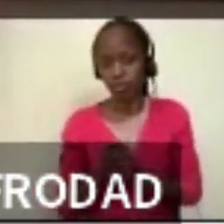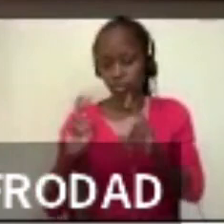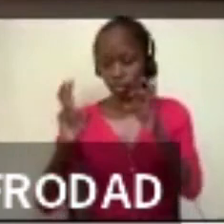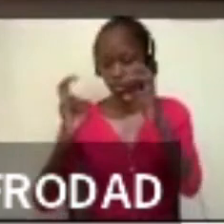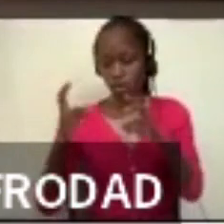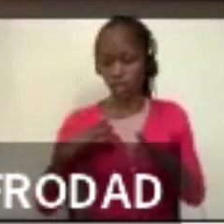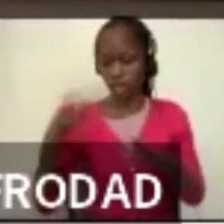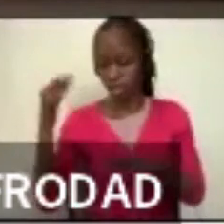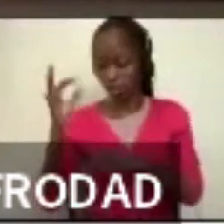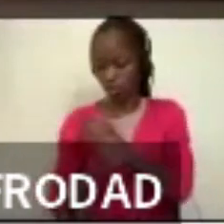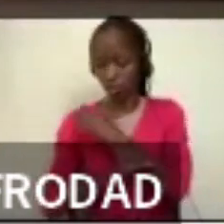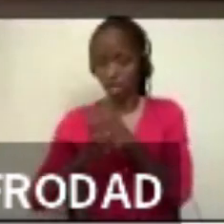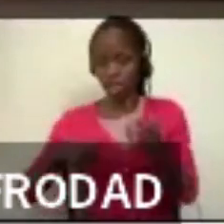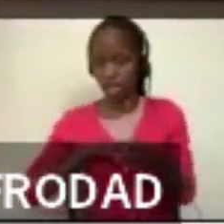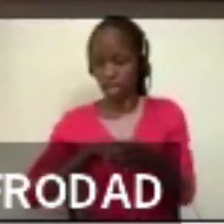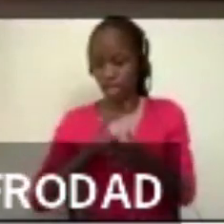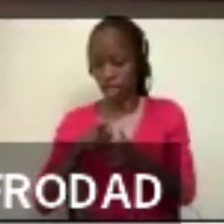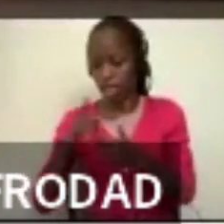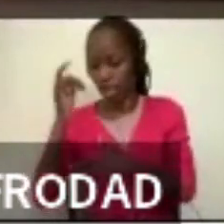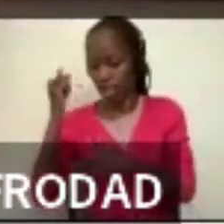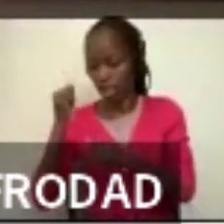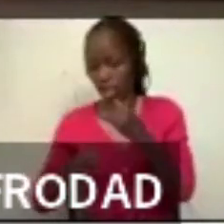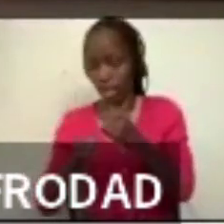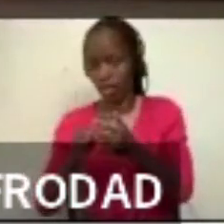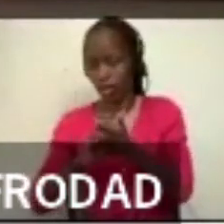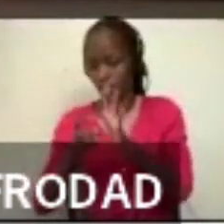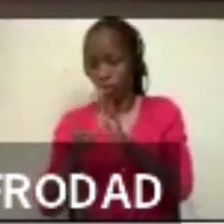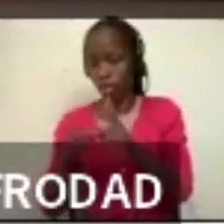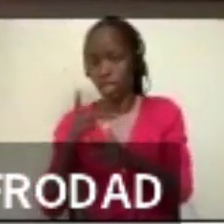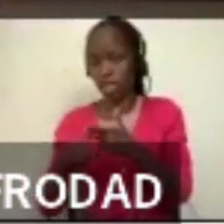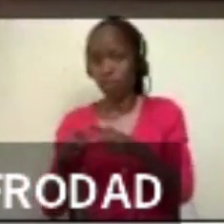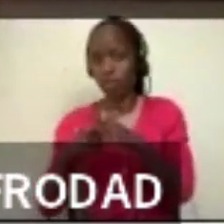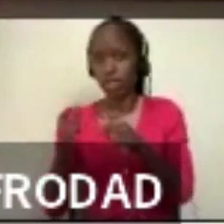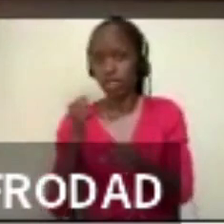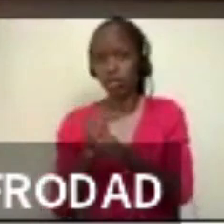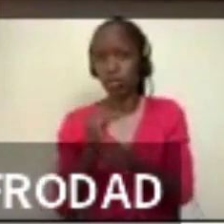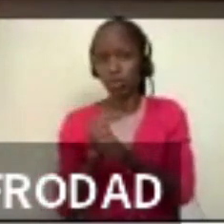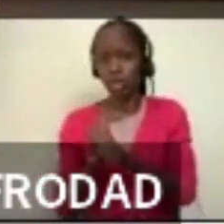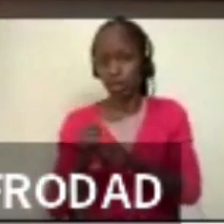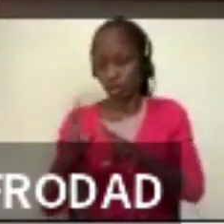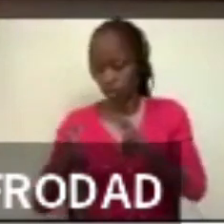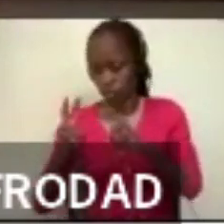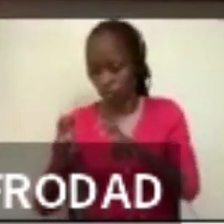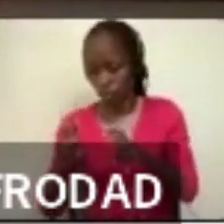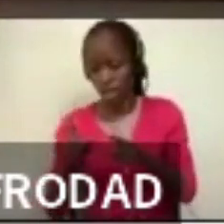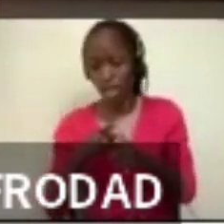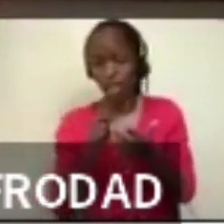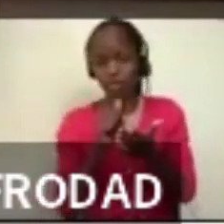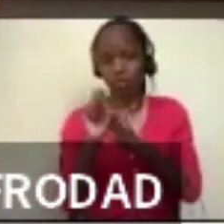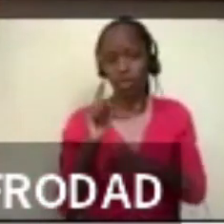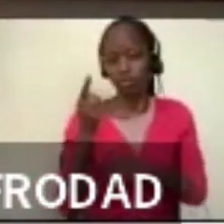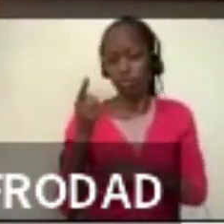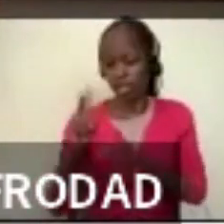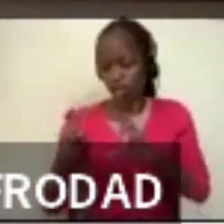journalistes à travailler sur des enquêtes. Et j'ai publié ma première enquête en 2014 sur le projet